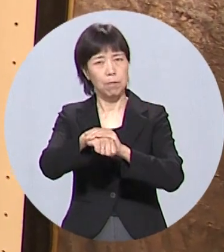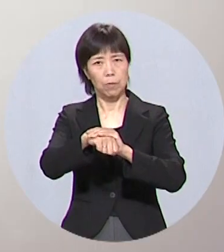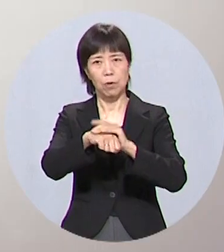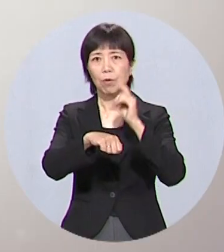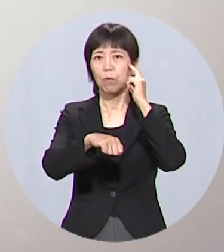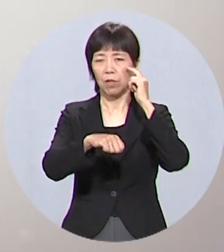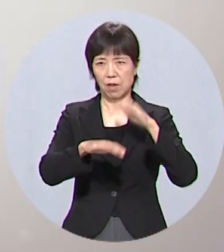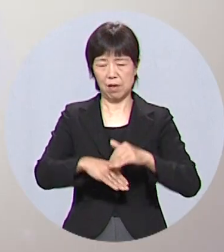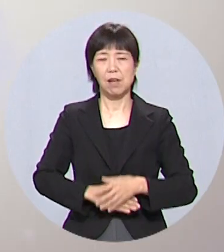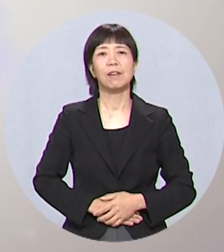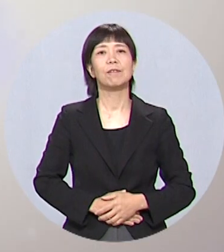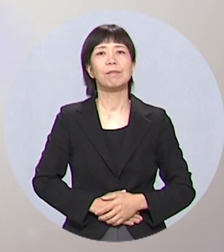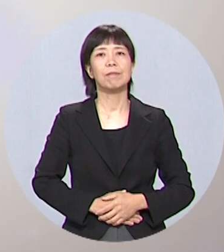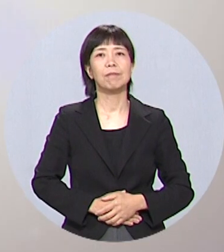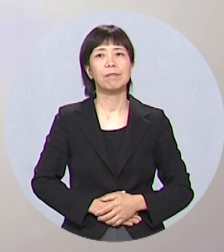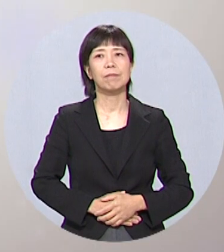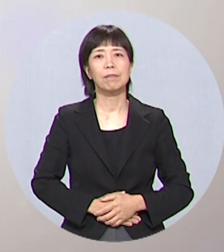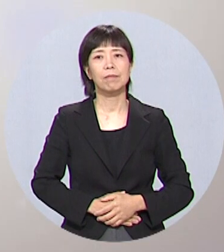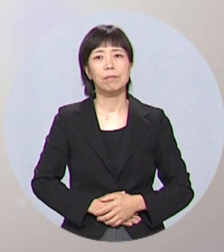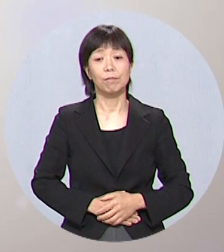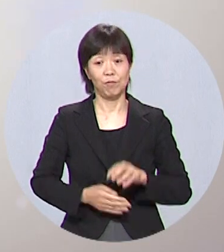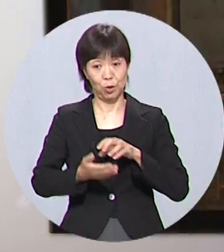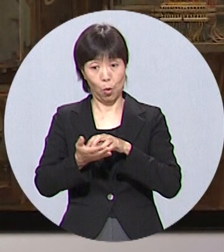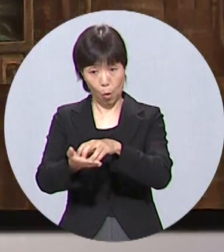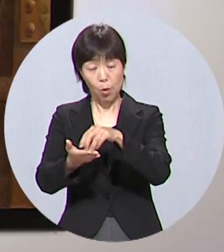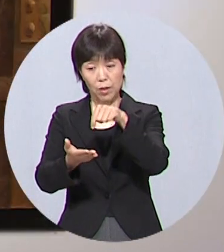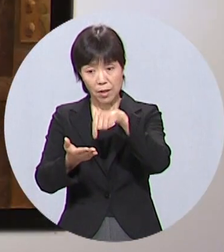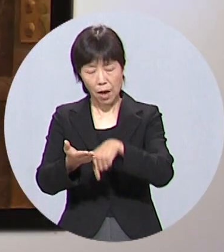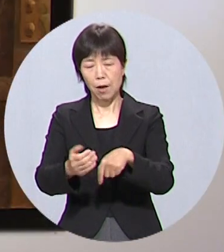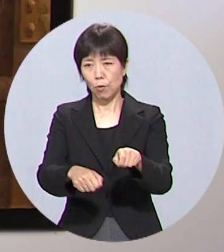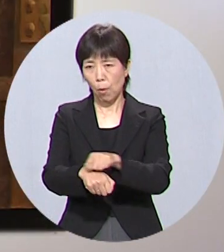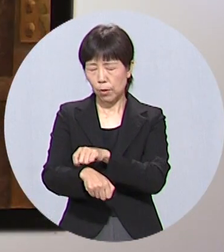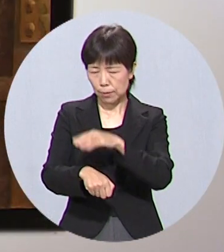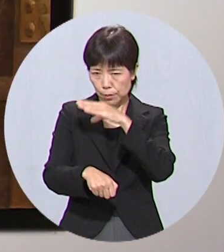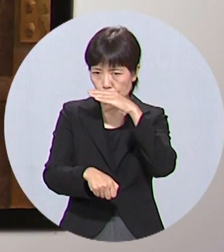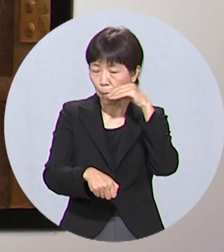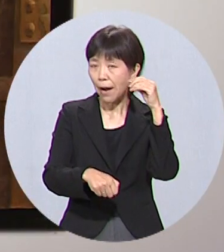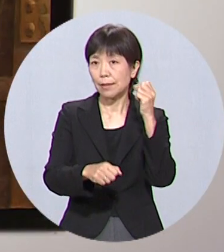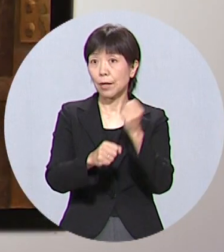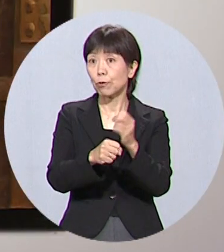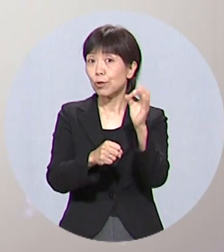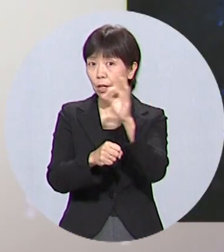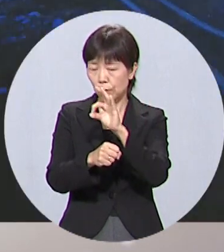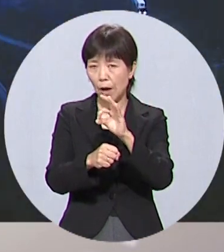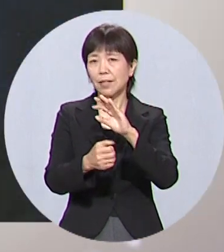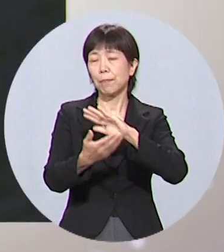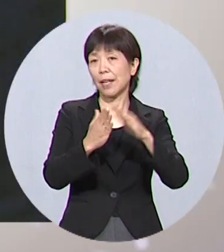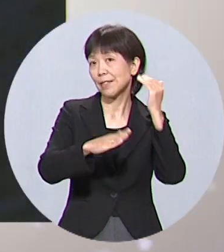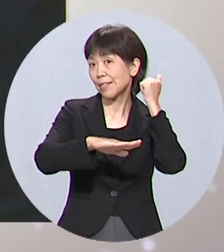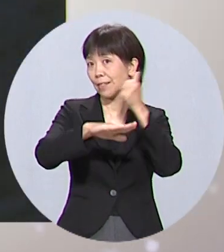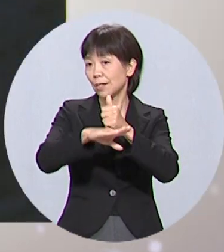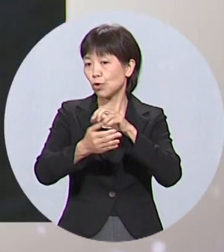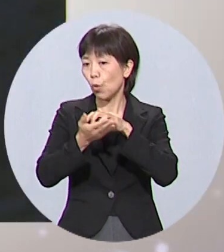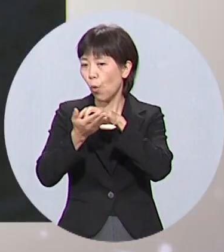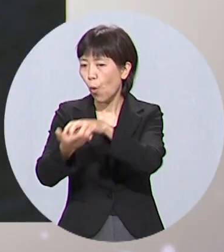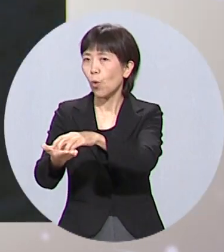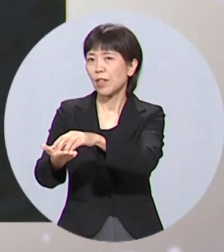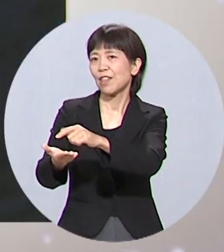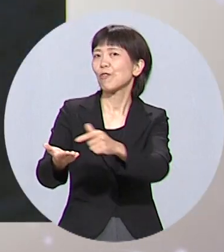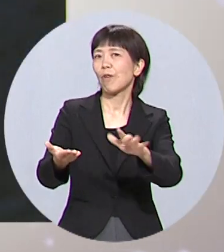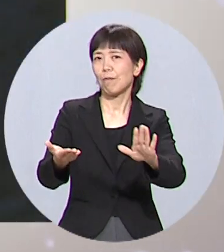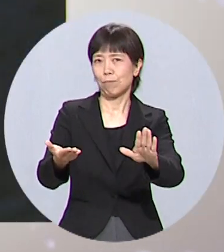。 入選作品の中で特に優れた作品には埼玉県知事賞などが贈られ